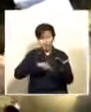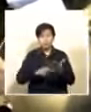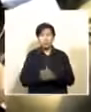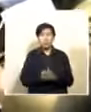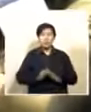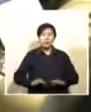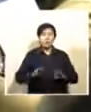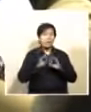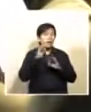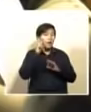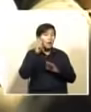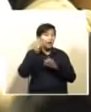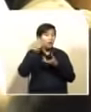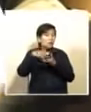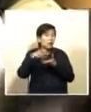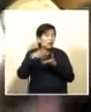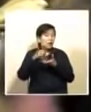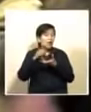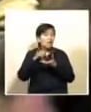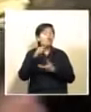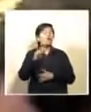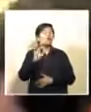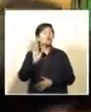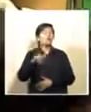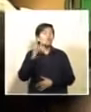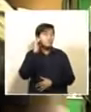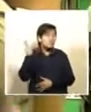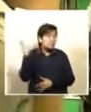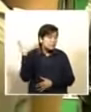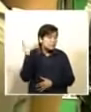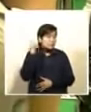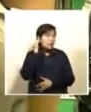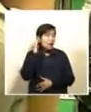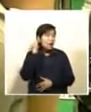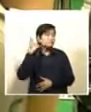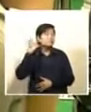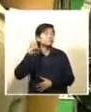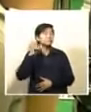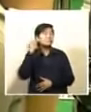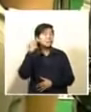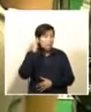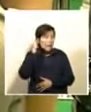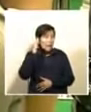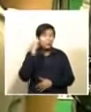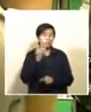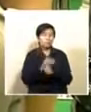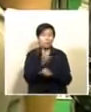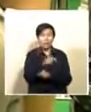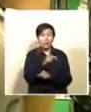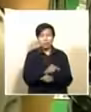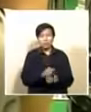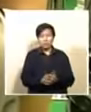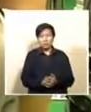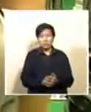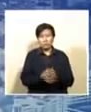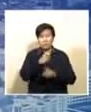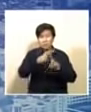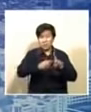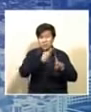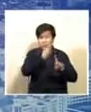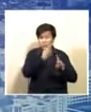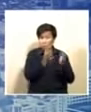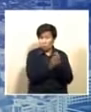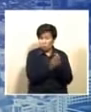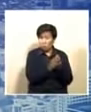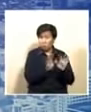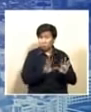พทย์เป็นหลักซึ่งเป็นผู้ที่มีความต้องการใช้มากที่สุดดังนั้นณเวลานั้นเราจึง